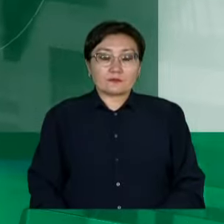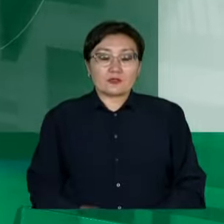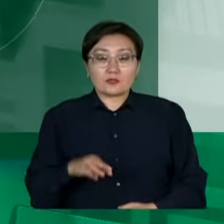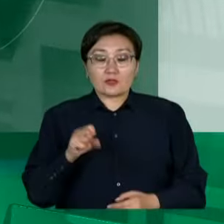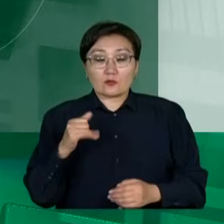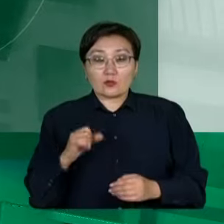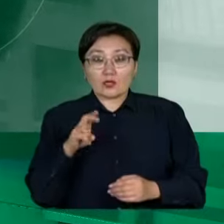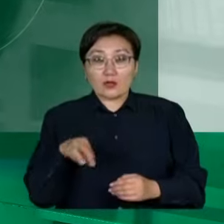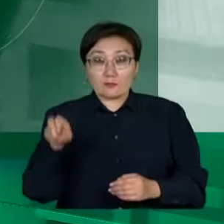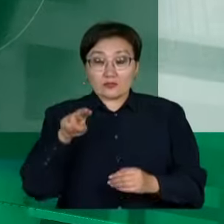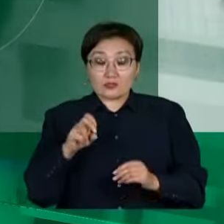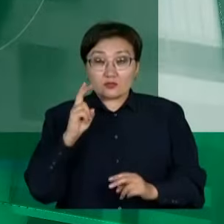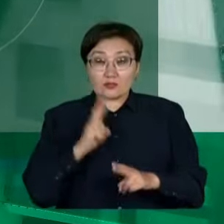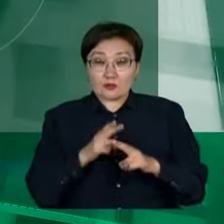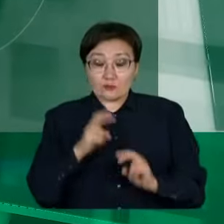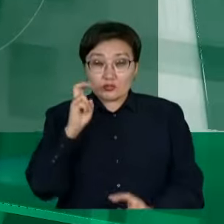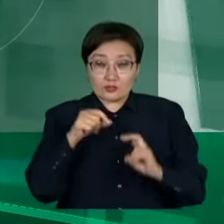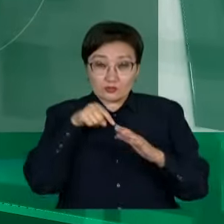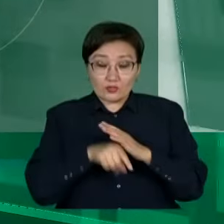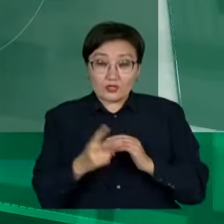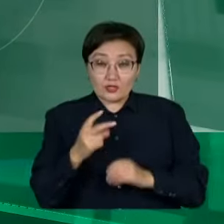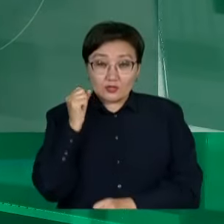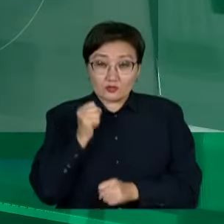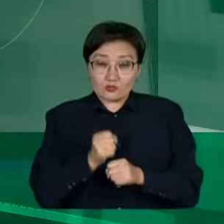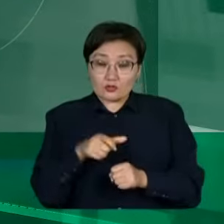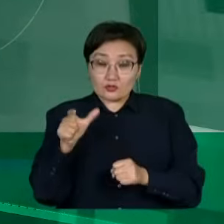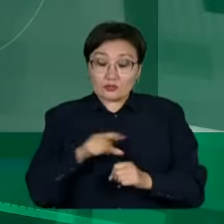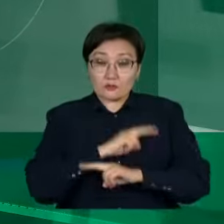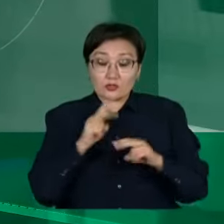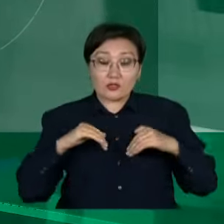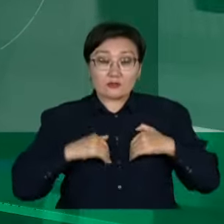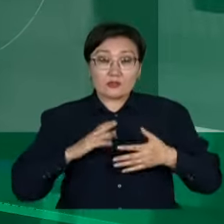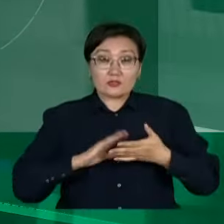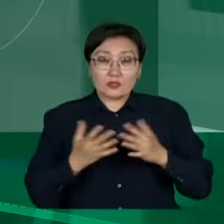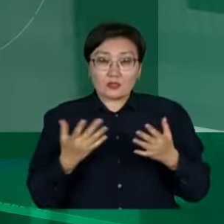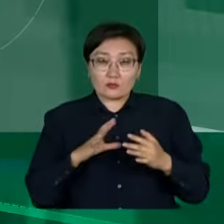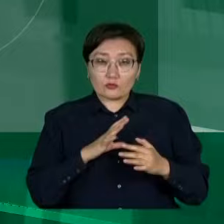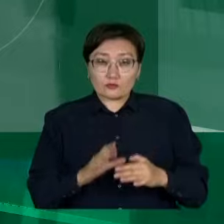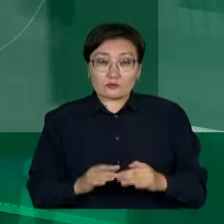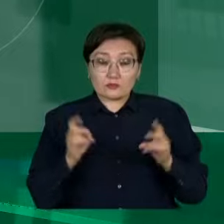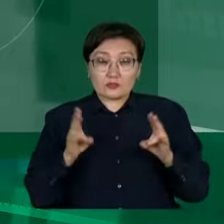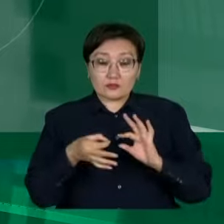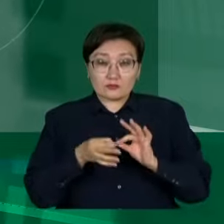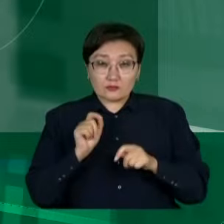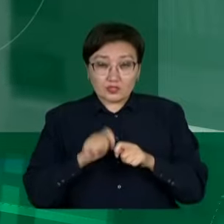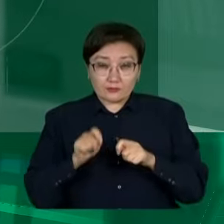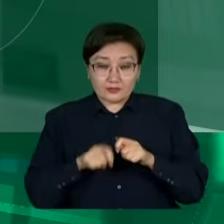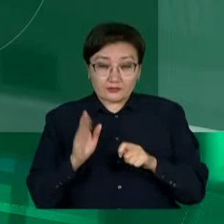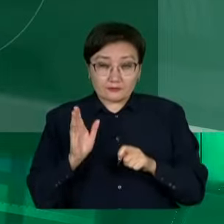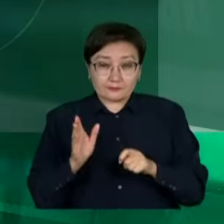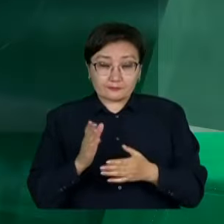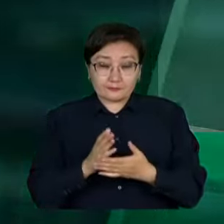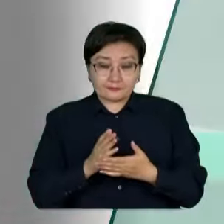Теміртаудағы Қармет металлургиялық комбинатында екі жұмысшы қаза тапты. Қайғылы жағдай қалай болған? Оқиғаның мән-жайы анықталып